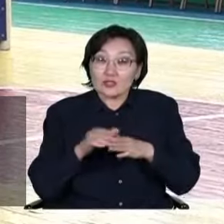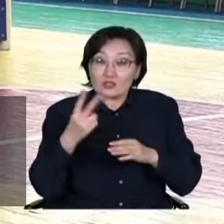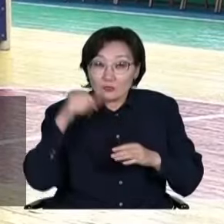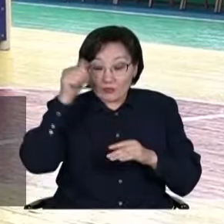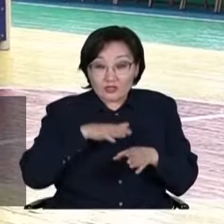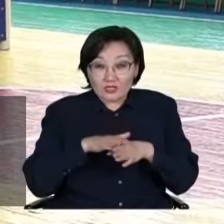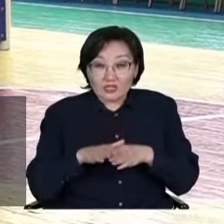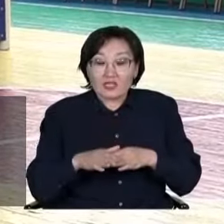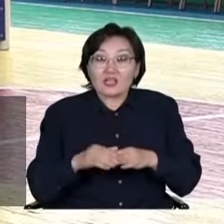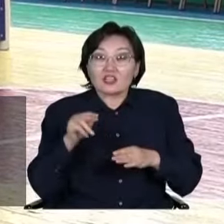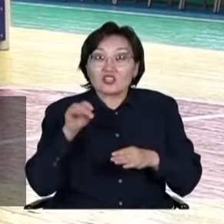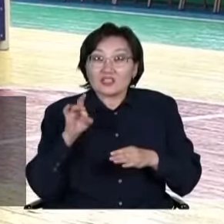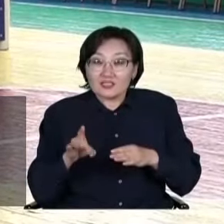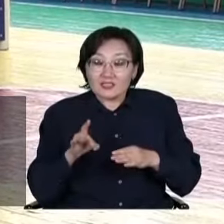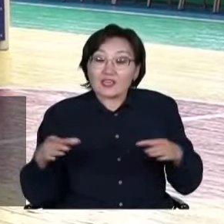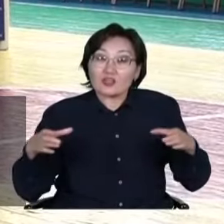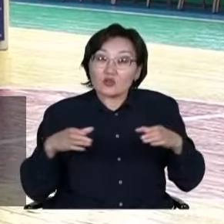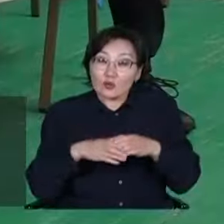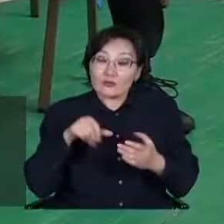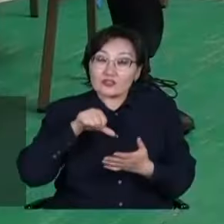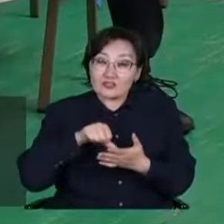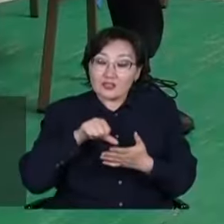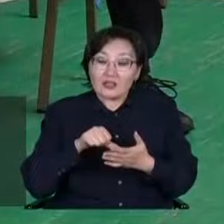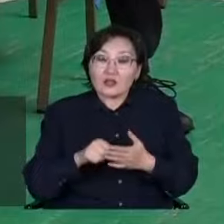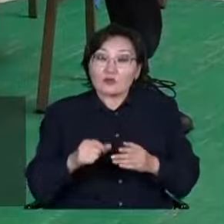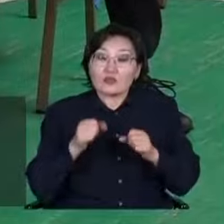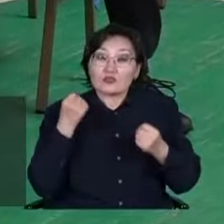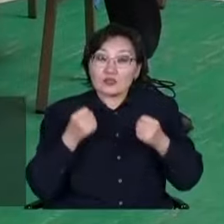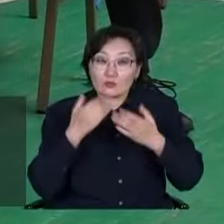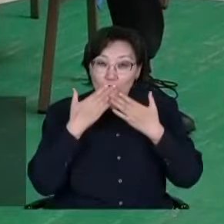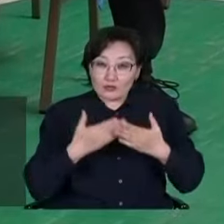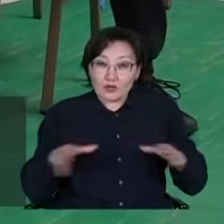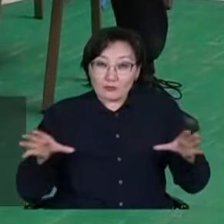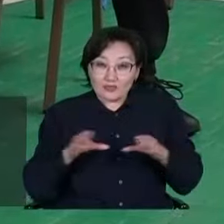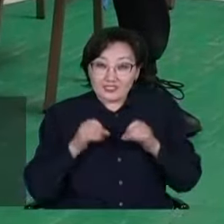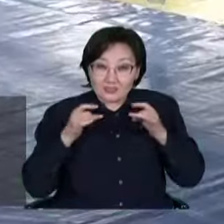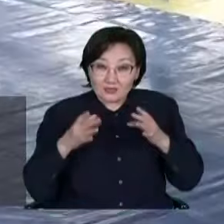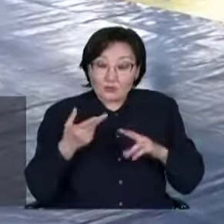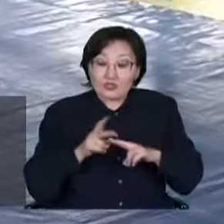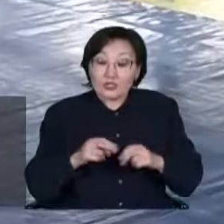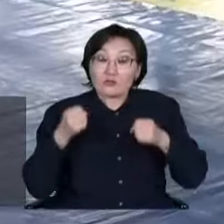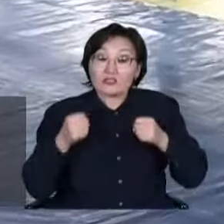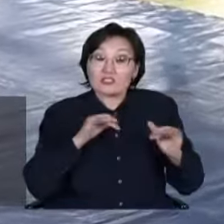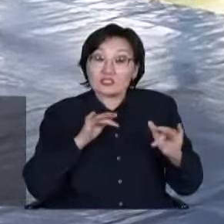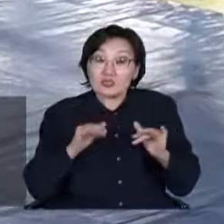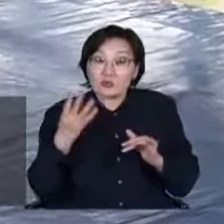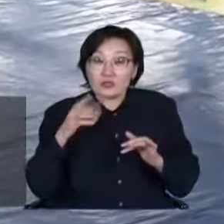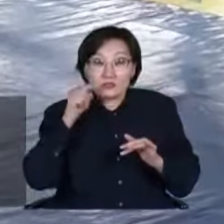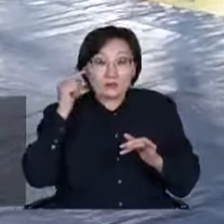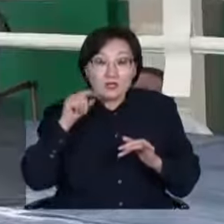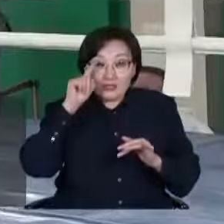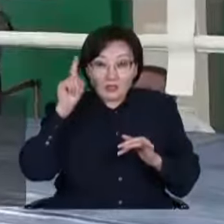толған жігіттер квартеті қатысып, әншілер мерейтойын спорт сүйер қауыммен бірге атап өтті. Аталған спорттық іс-шараға Қырғыз,